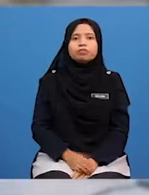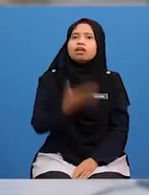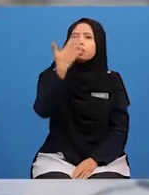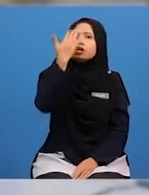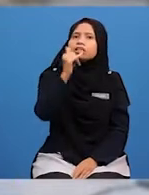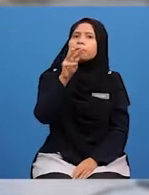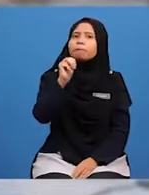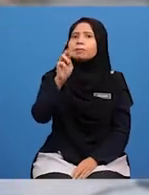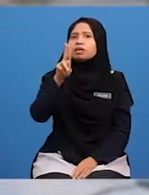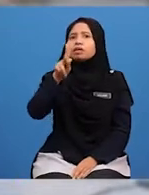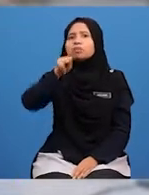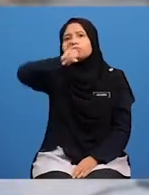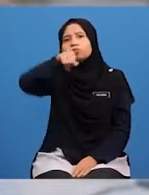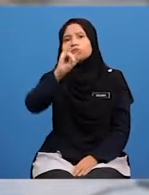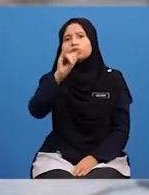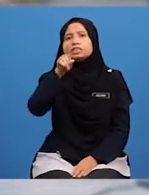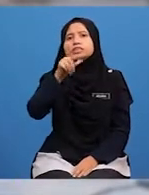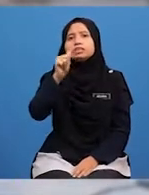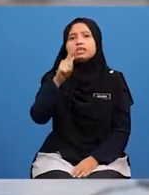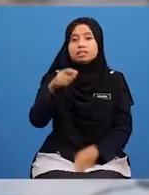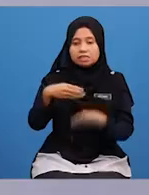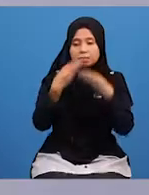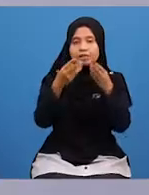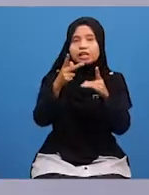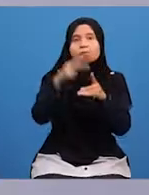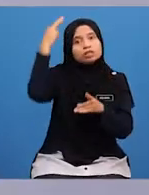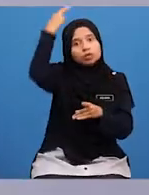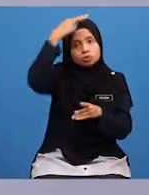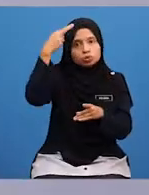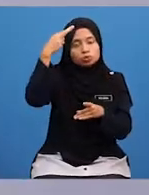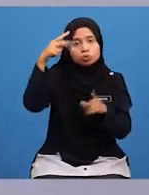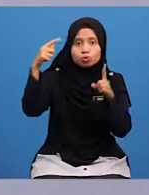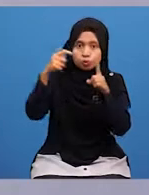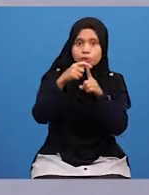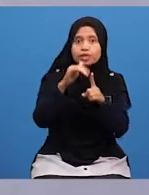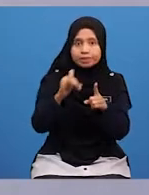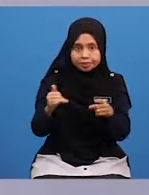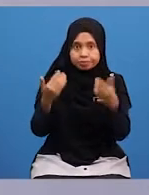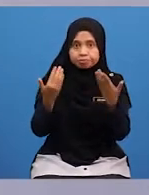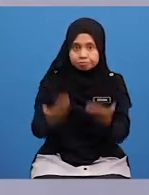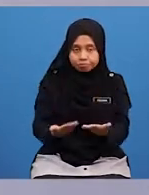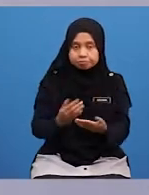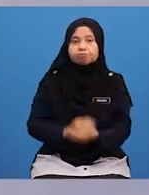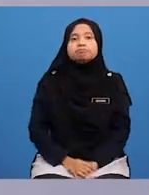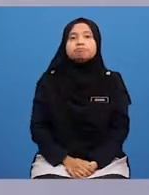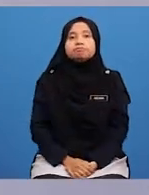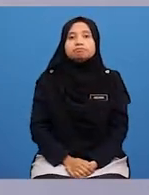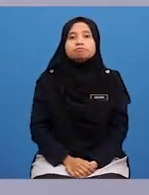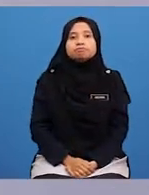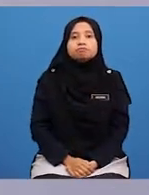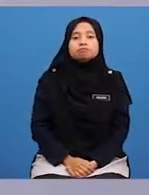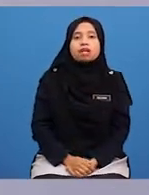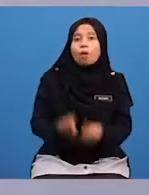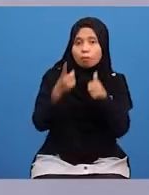Kenapa mukjizat ini dikurniakan kepada para rasul? Tujuan mukjizat dikurniakan kepada para rasul